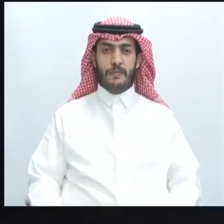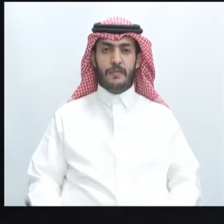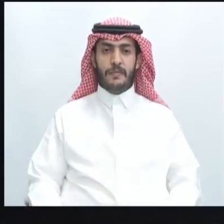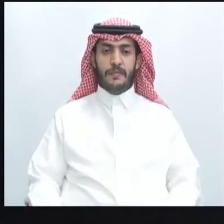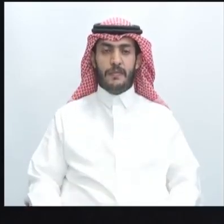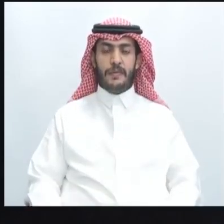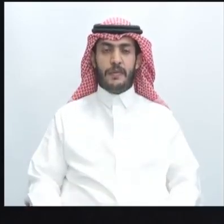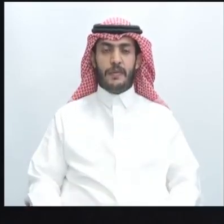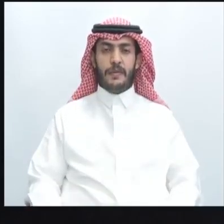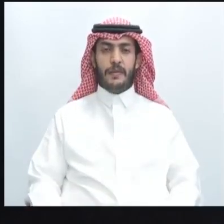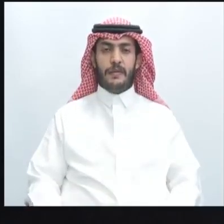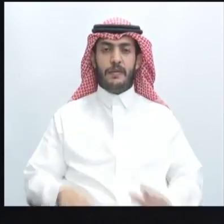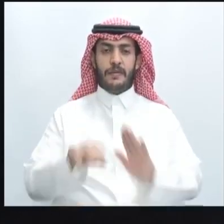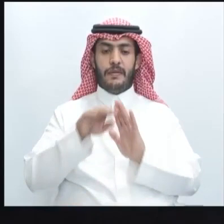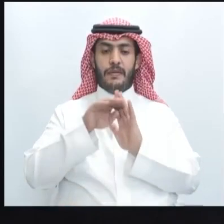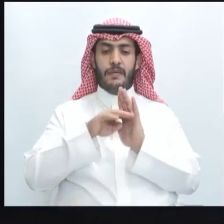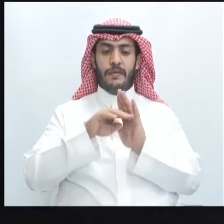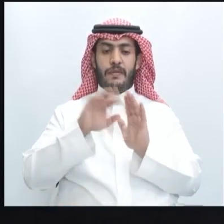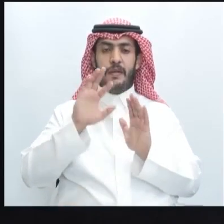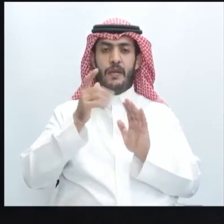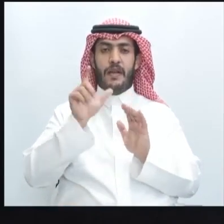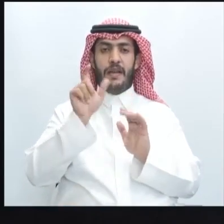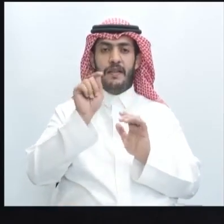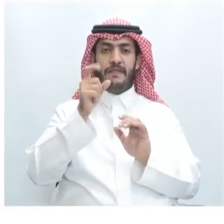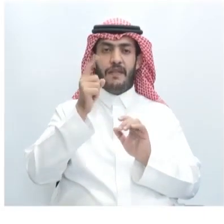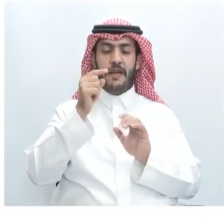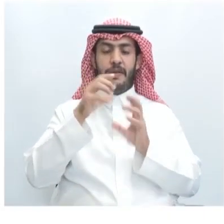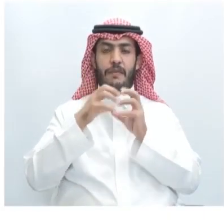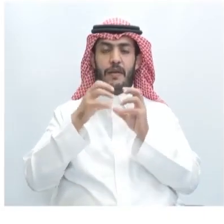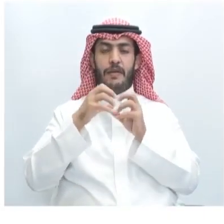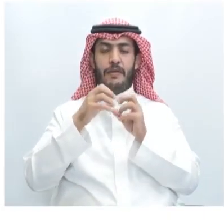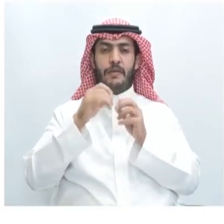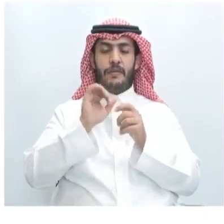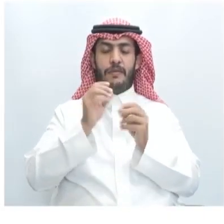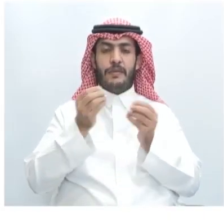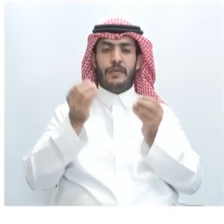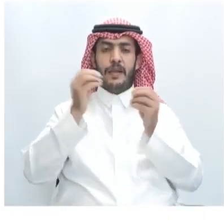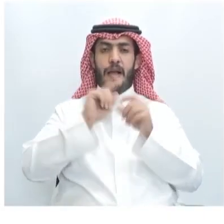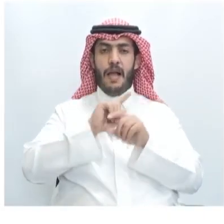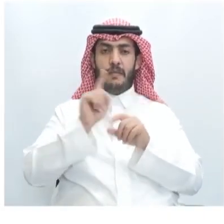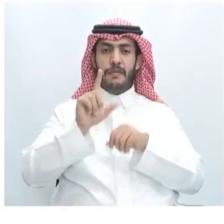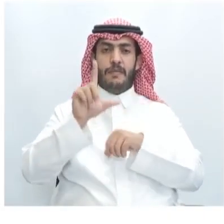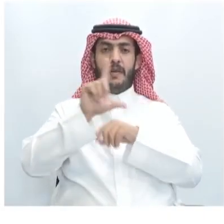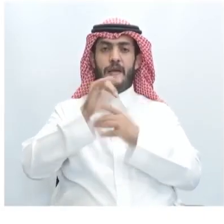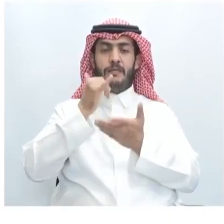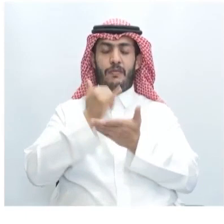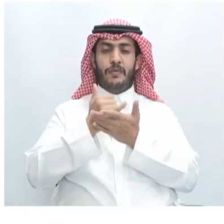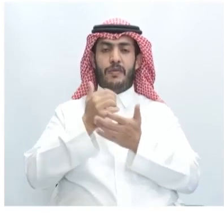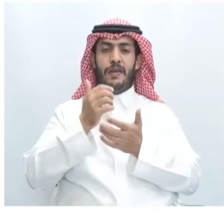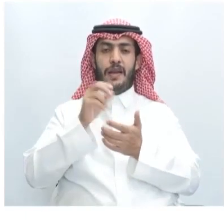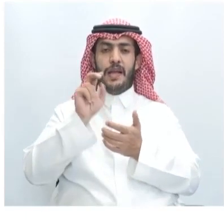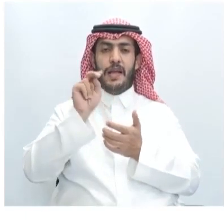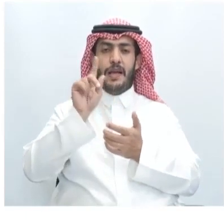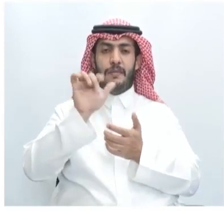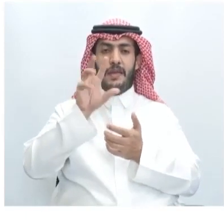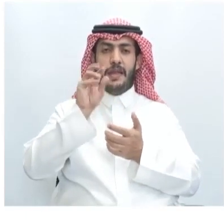فهذا الامر الاول او او نفار وهو الارتفاع الى رئيس القبيله او ممن